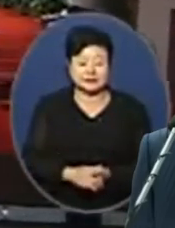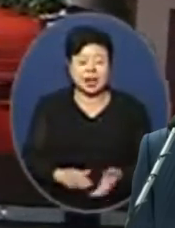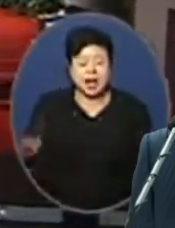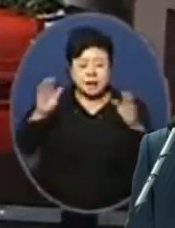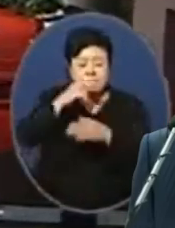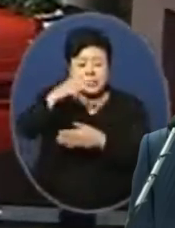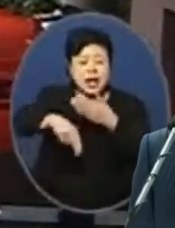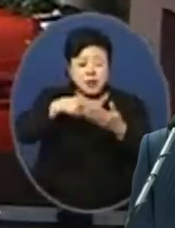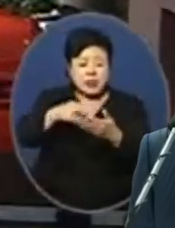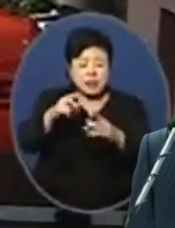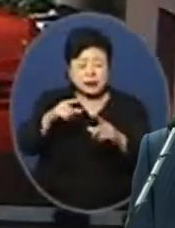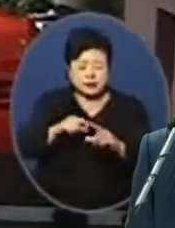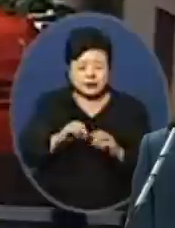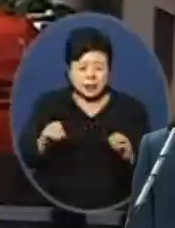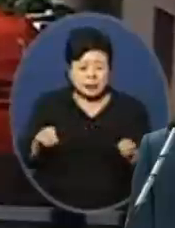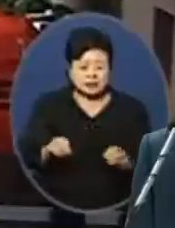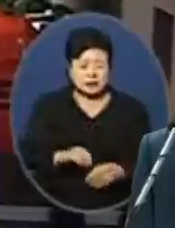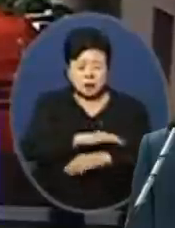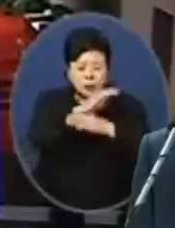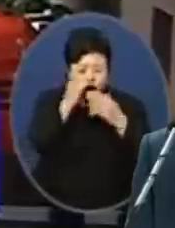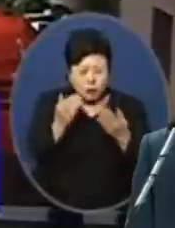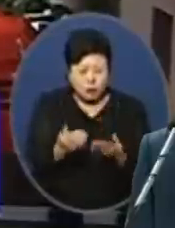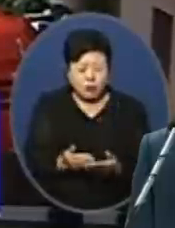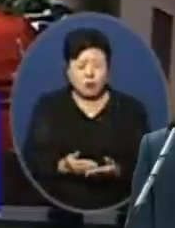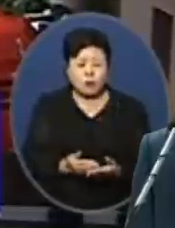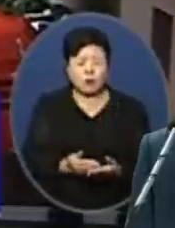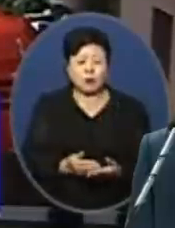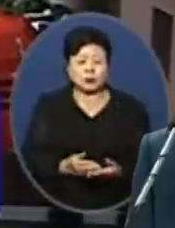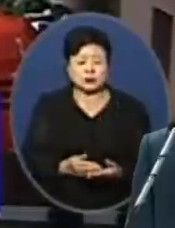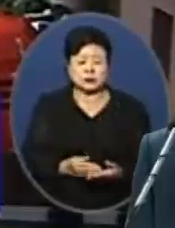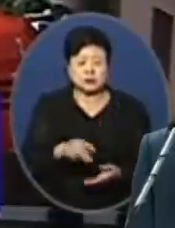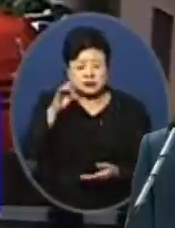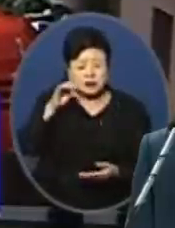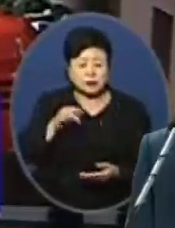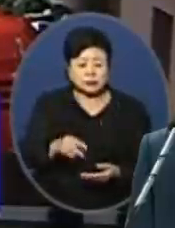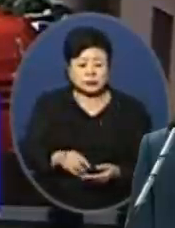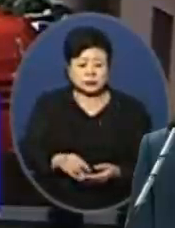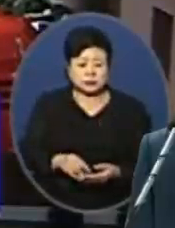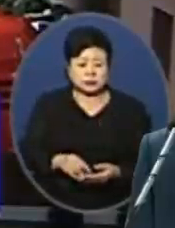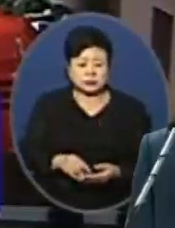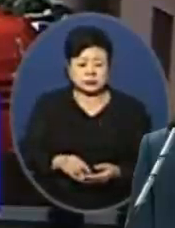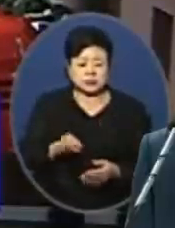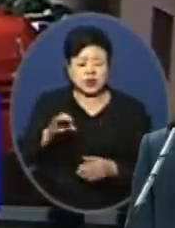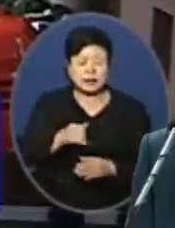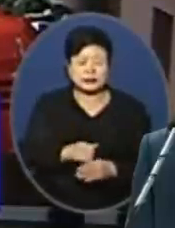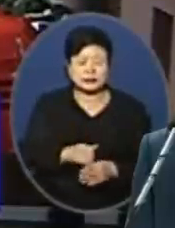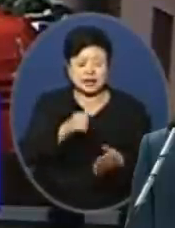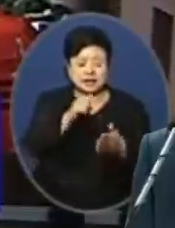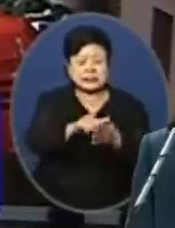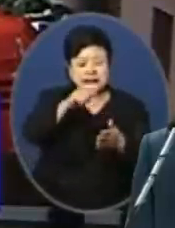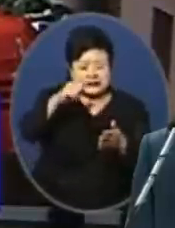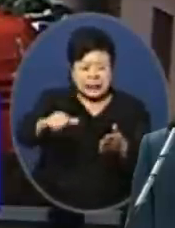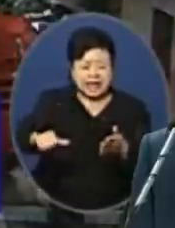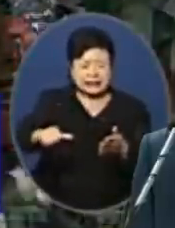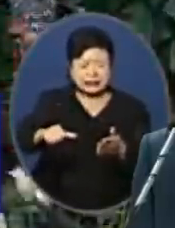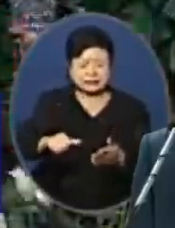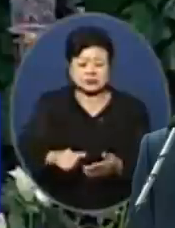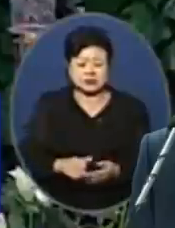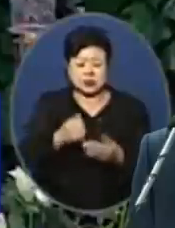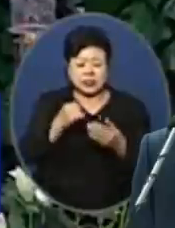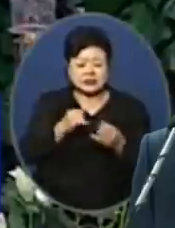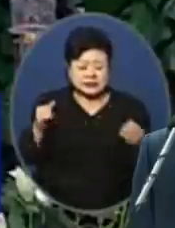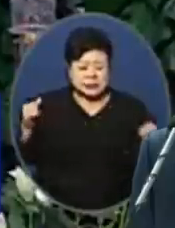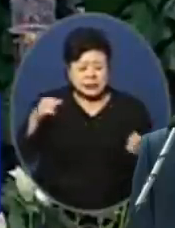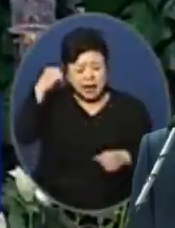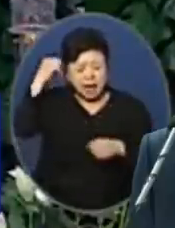밤중에 야훼께서 애굽 땅에서 모든 체험난 것 곧 왕위에 앉은 바로의 장자로부터 옥에 갇힌 사람의 장자까지와